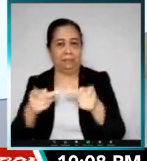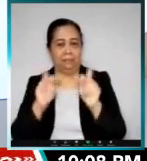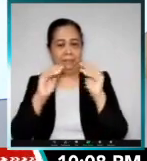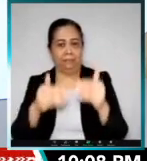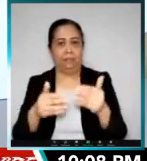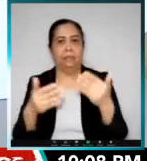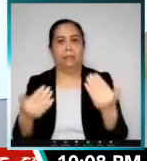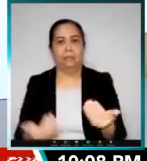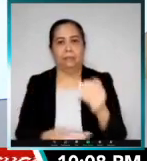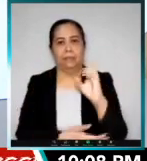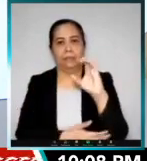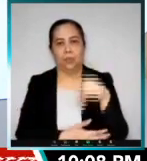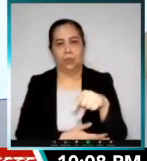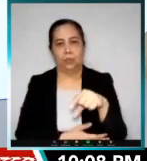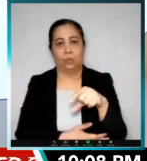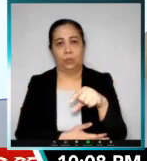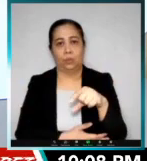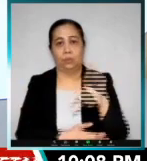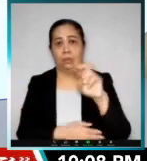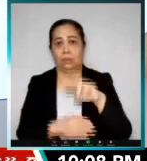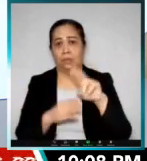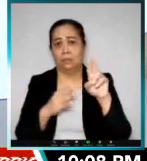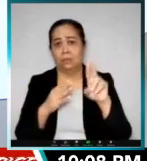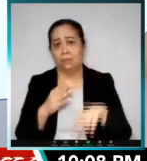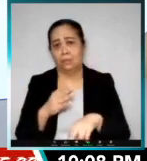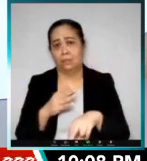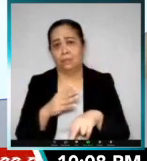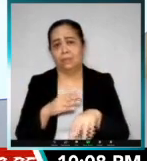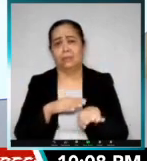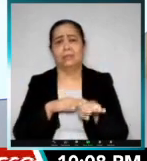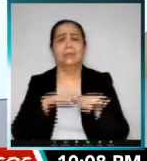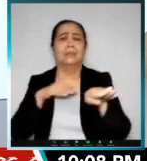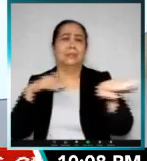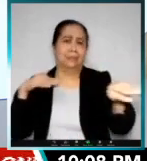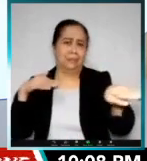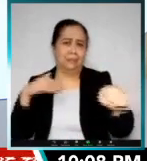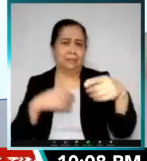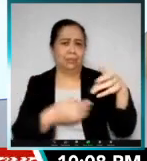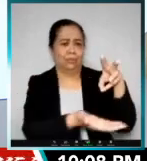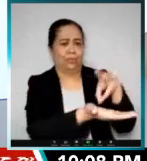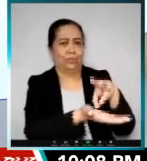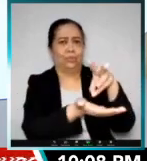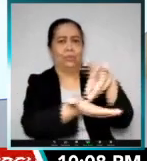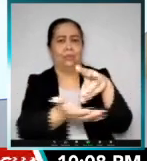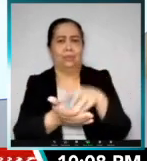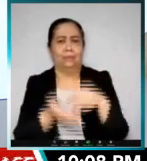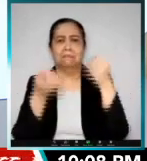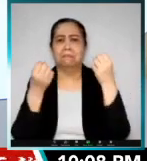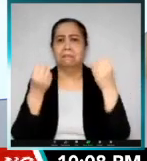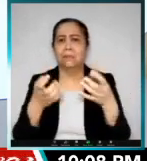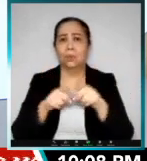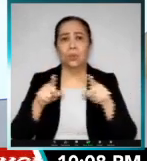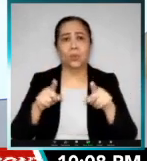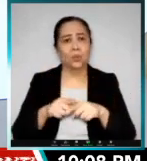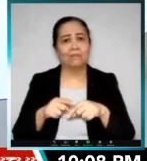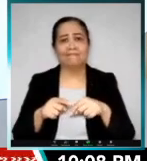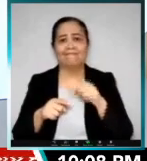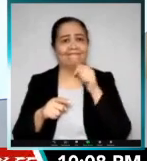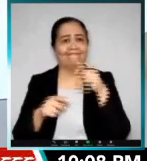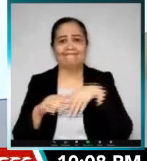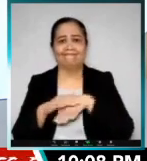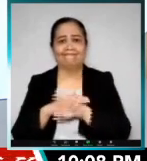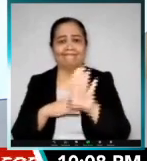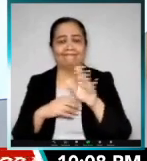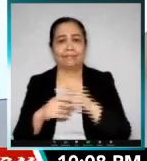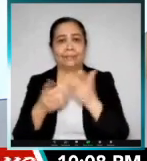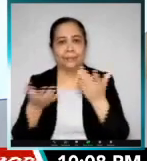Ang resulta niyan, traffic sa mga boundary. Marami-rami rin ang hindi pinalusot. May report si